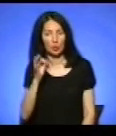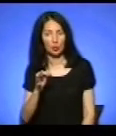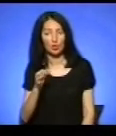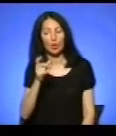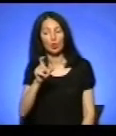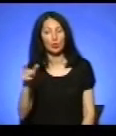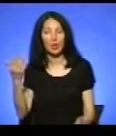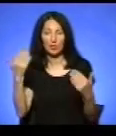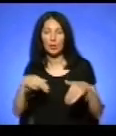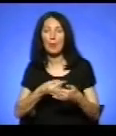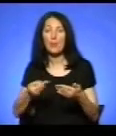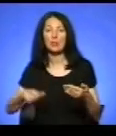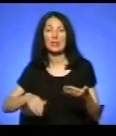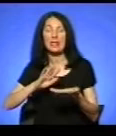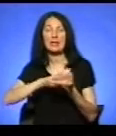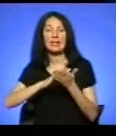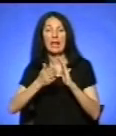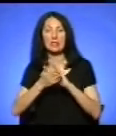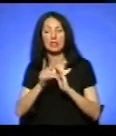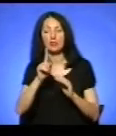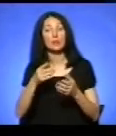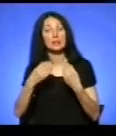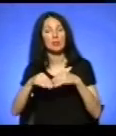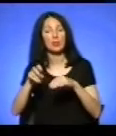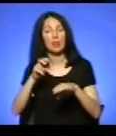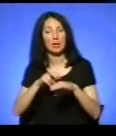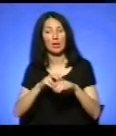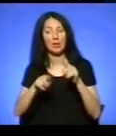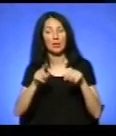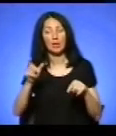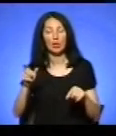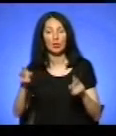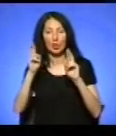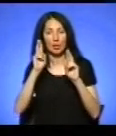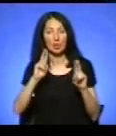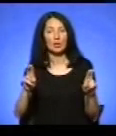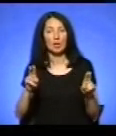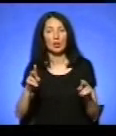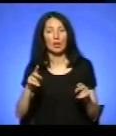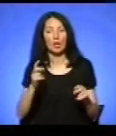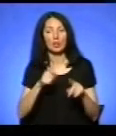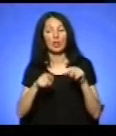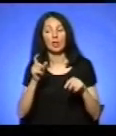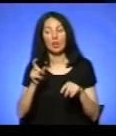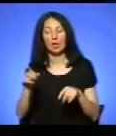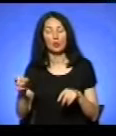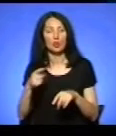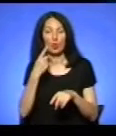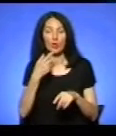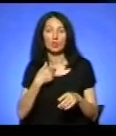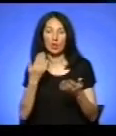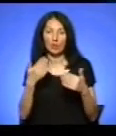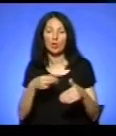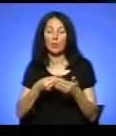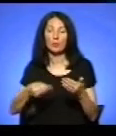42% людей вже це зробили. І деякі люди не знають, тут сказав, що от я вже підписав угоду, я приходжу до сімейного лікаря і надавайте